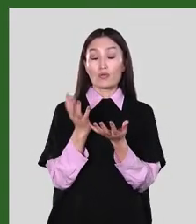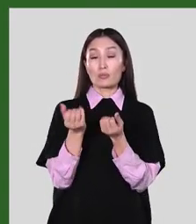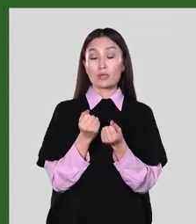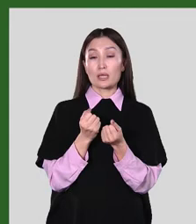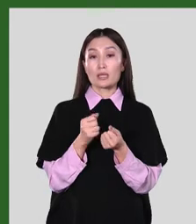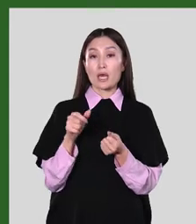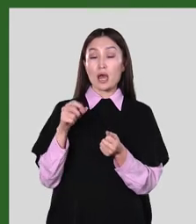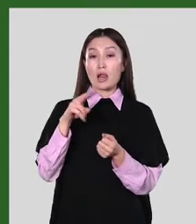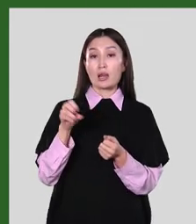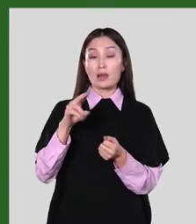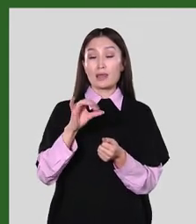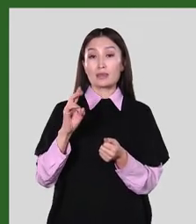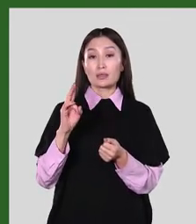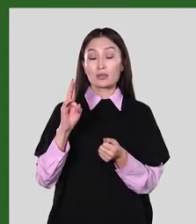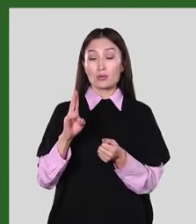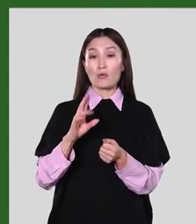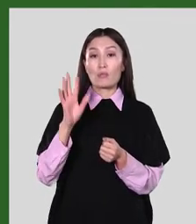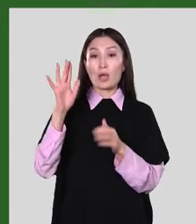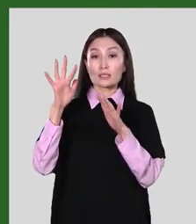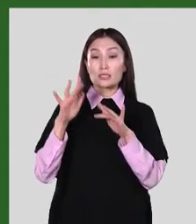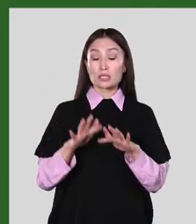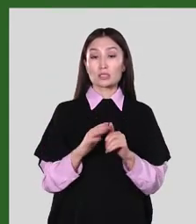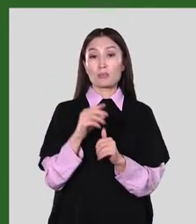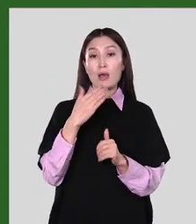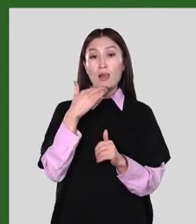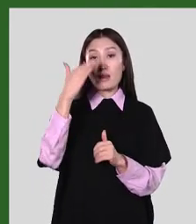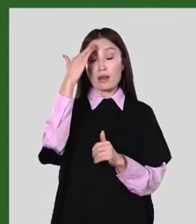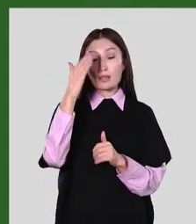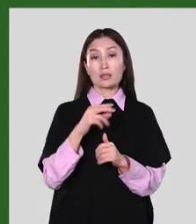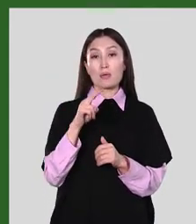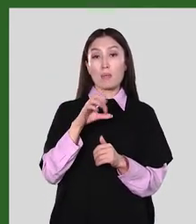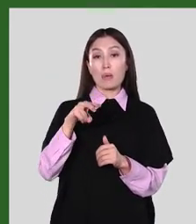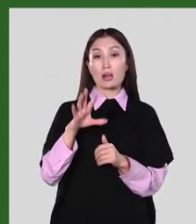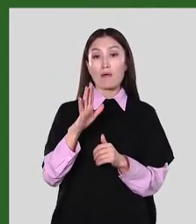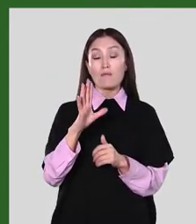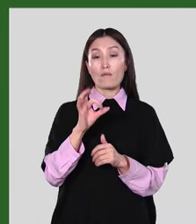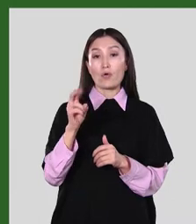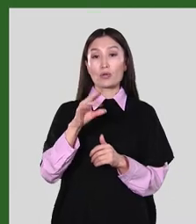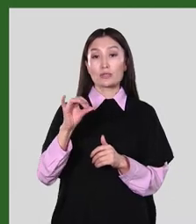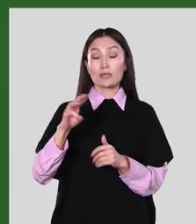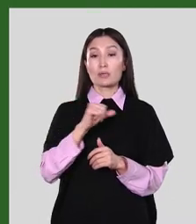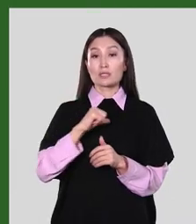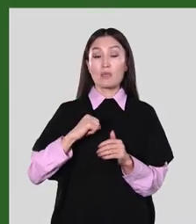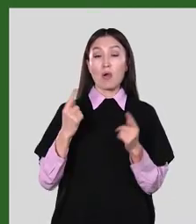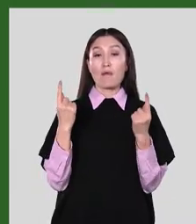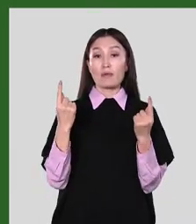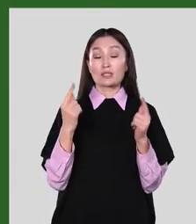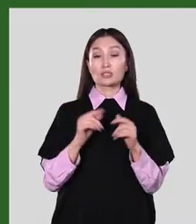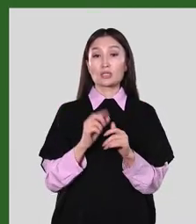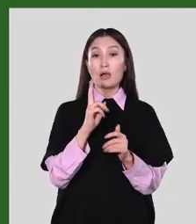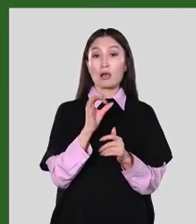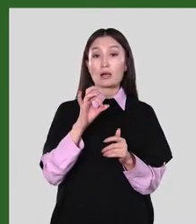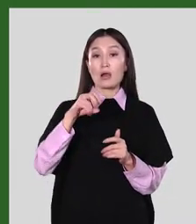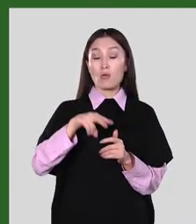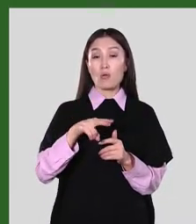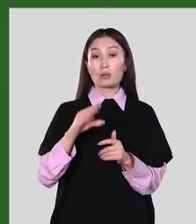с летним половодьем самая высокая величина стока рек каракол